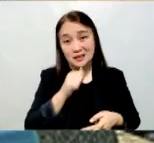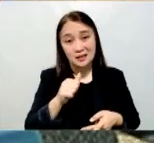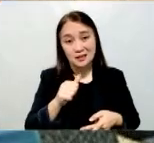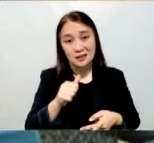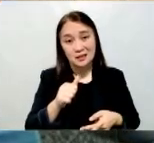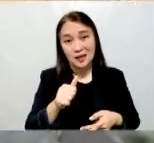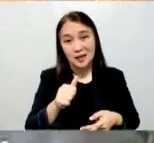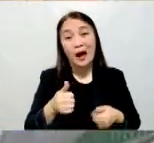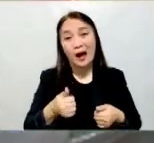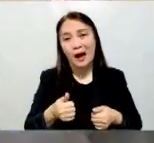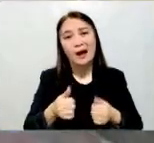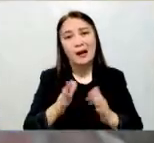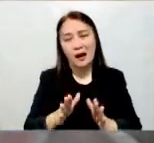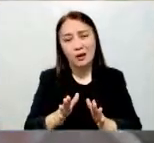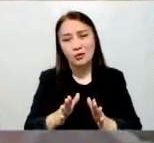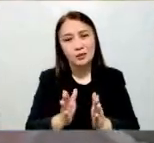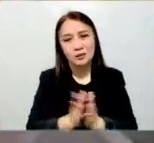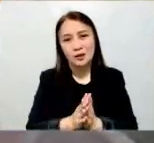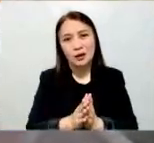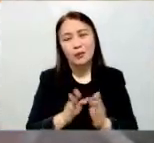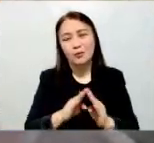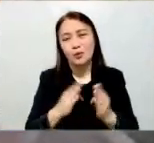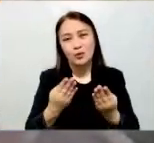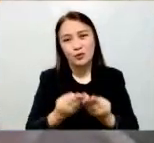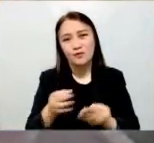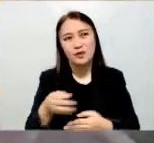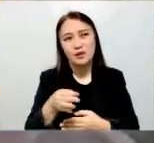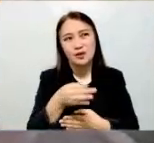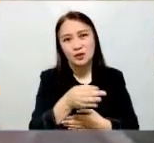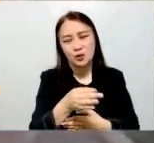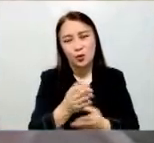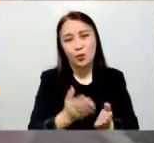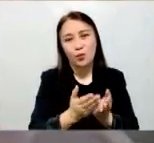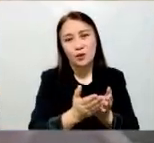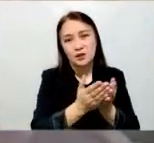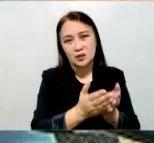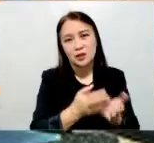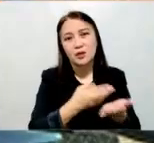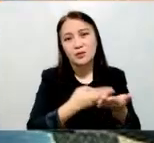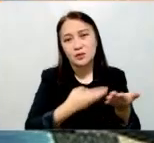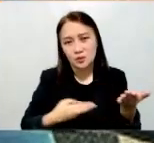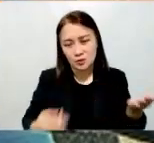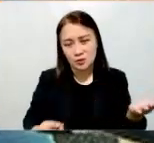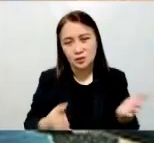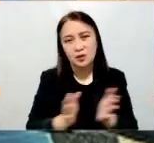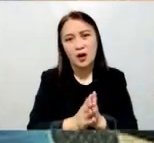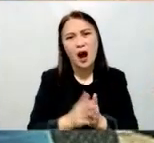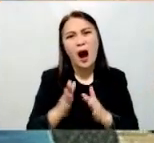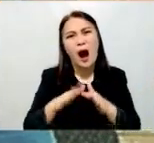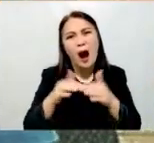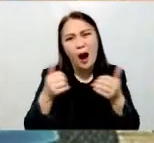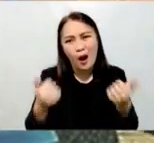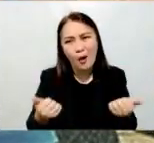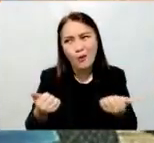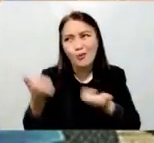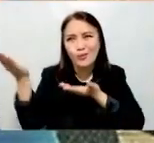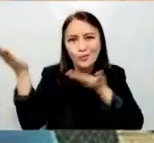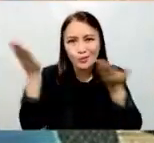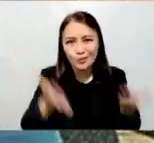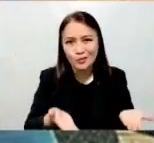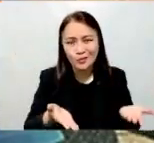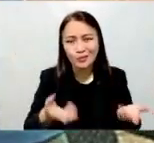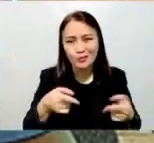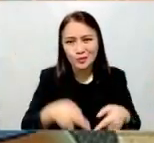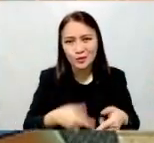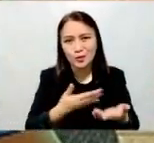of Fisheries and Aquatic Resources. I-investigate pa natin further kung paano na nakarating dito yung